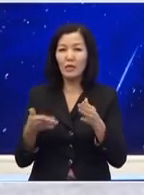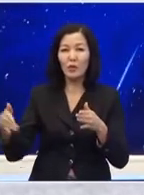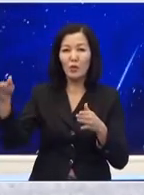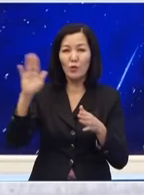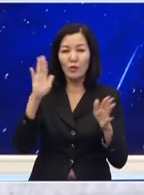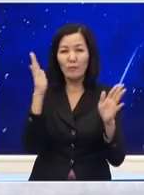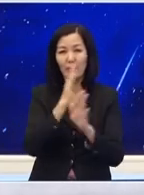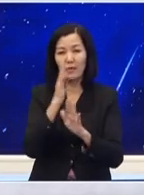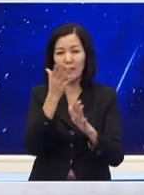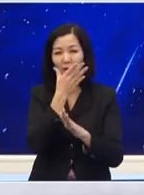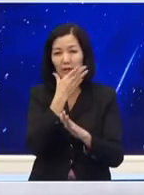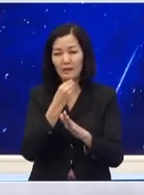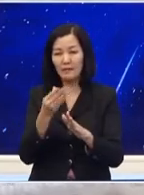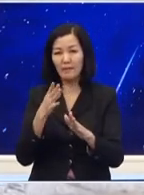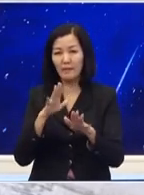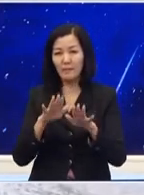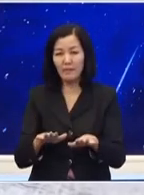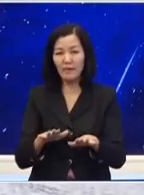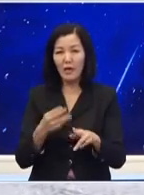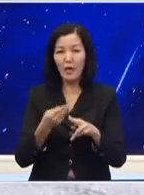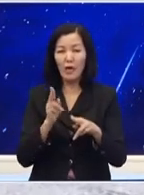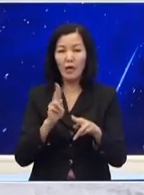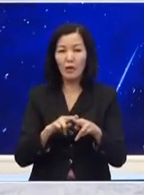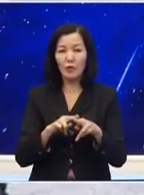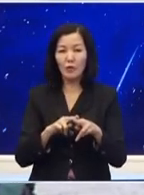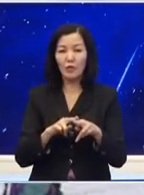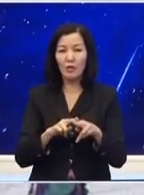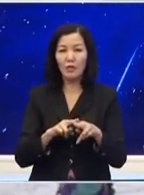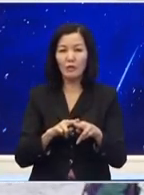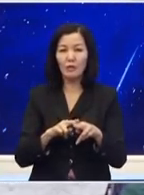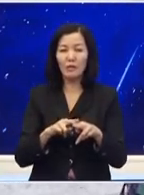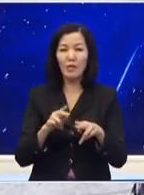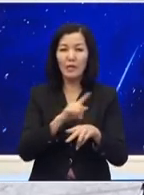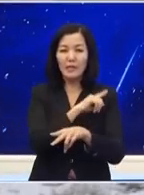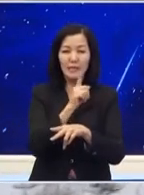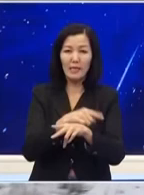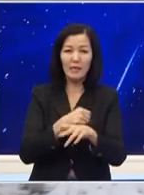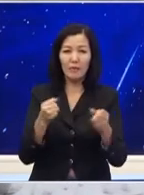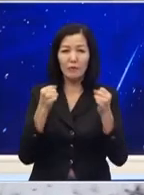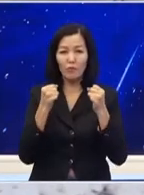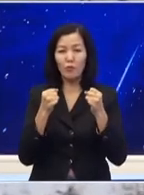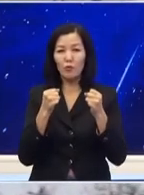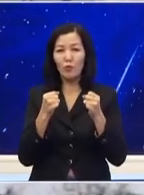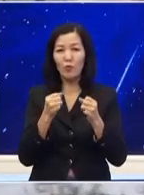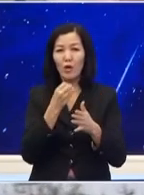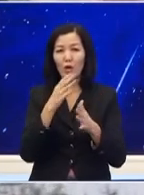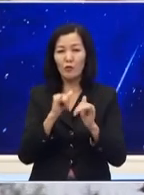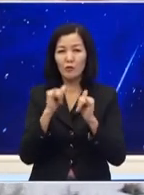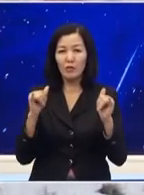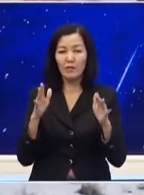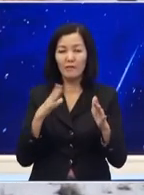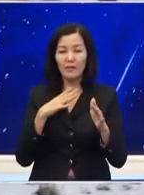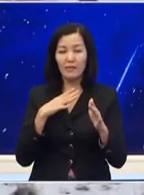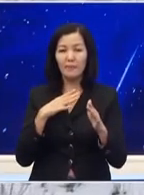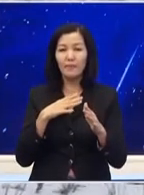регионе масса. Высокогорье и отличные воздушные потоки вкупе с сильными парапланеристами дали спорту хороший толчок для